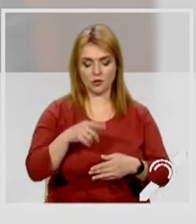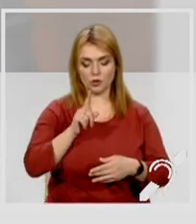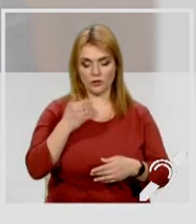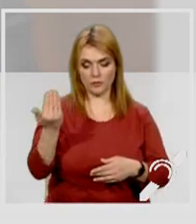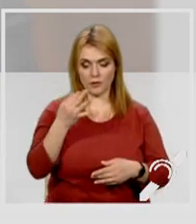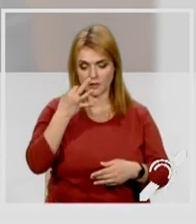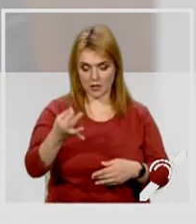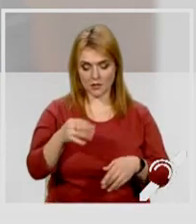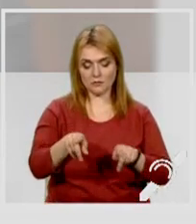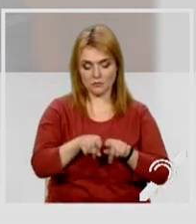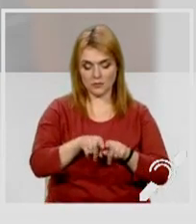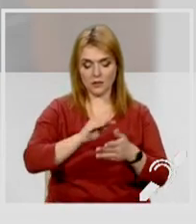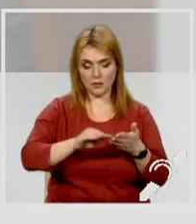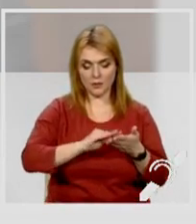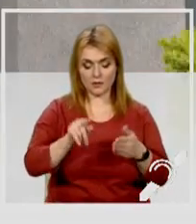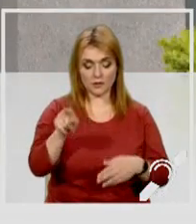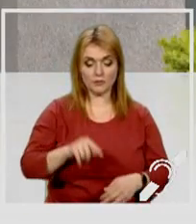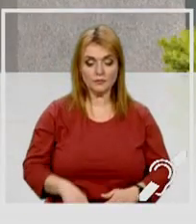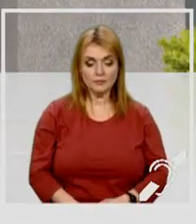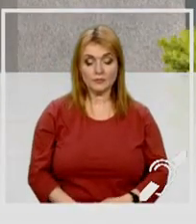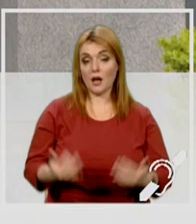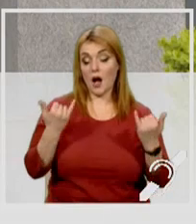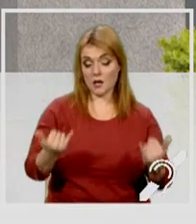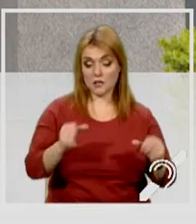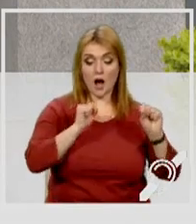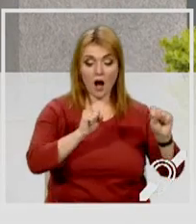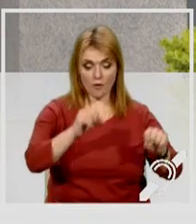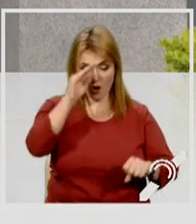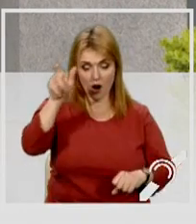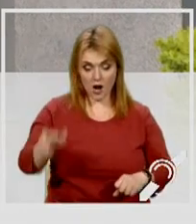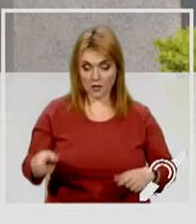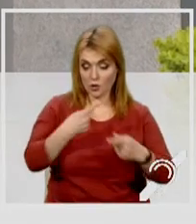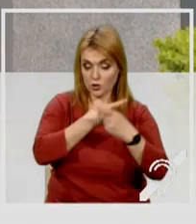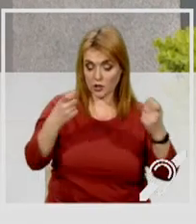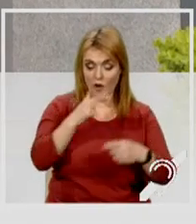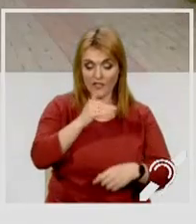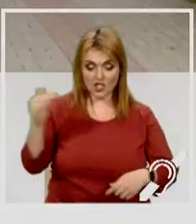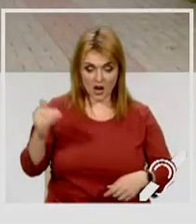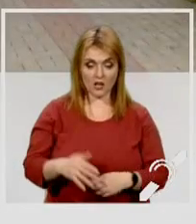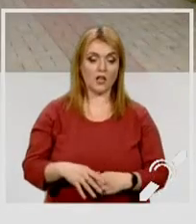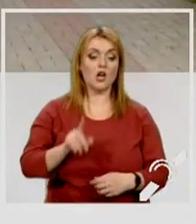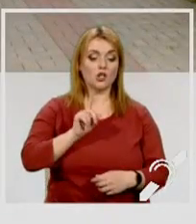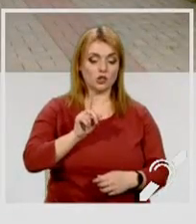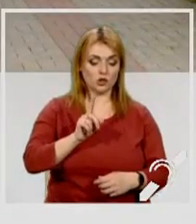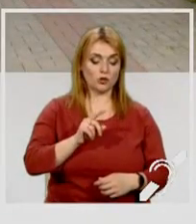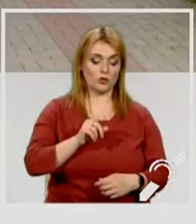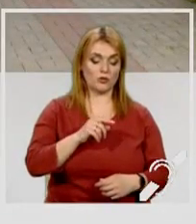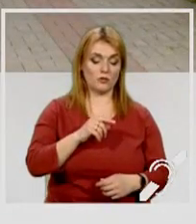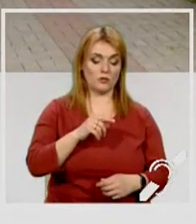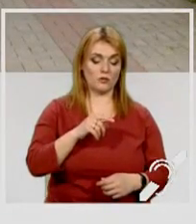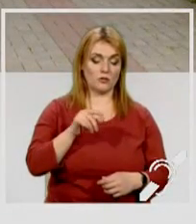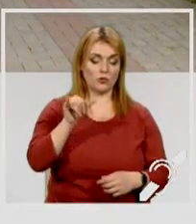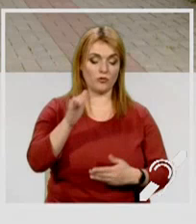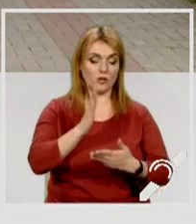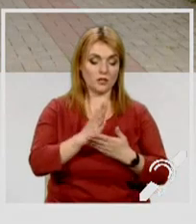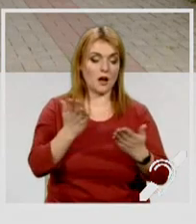rang internațional și constituțional. Astăzi, avocatul poporului a anunțat oficial că este vorba despre Viorel Cernăuțeanu,